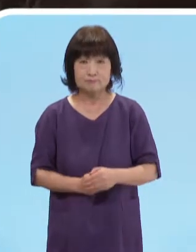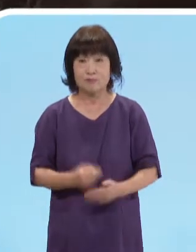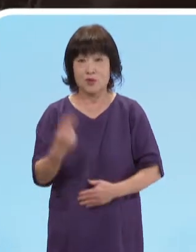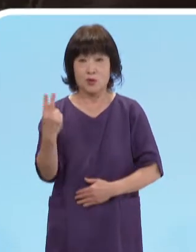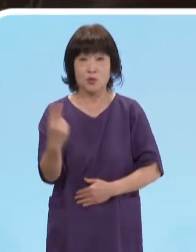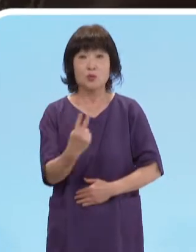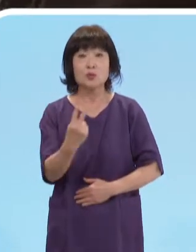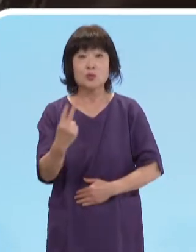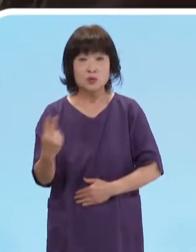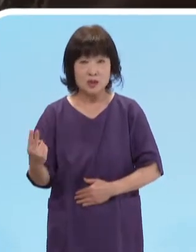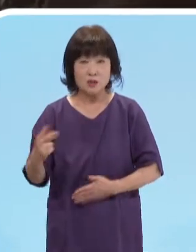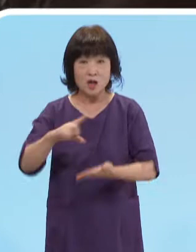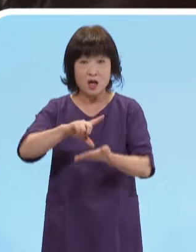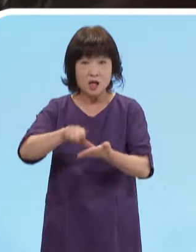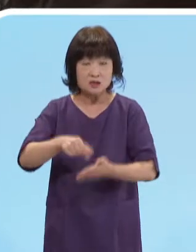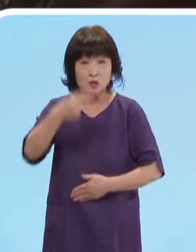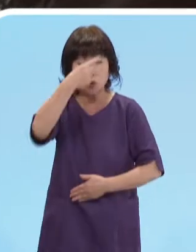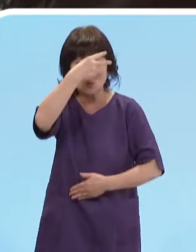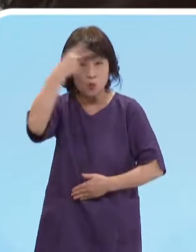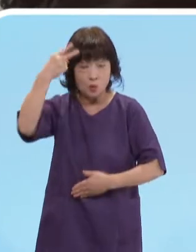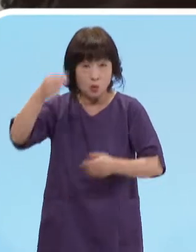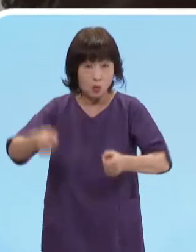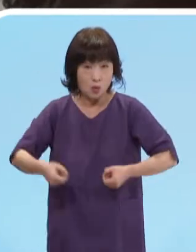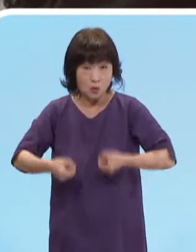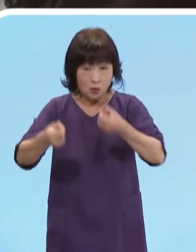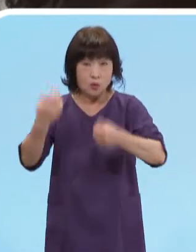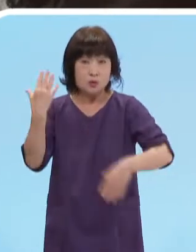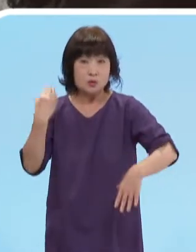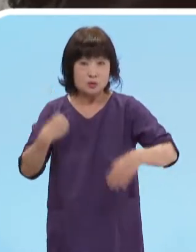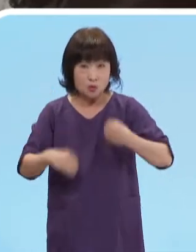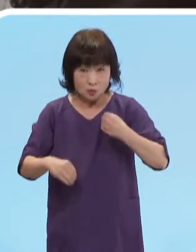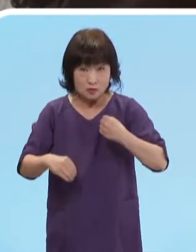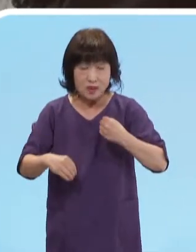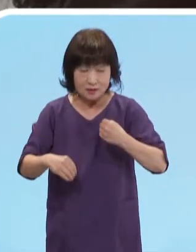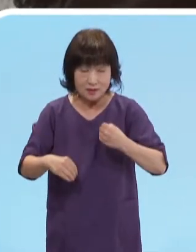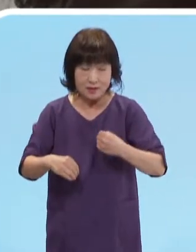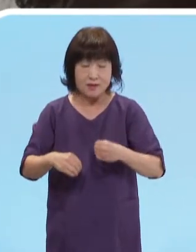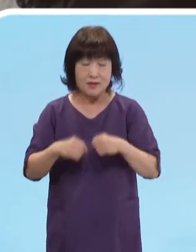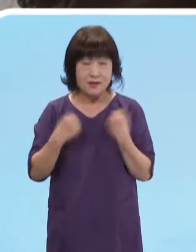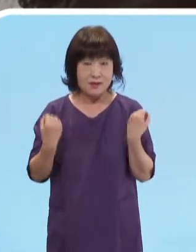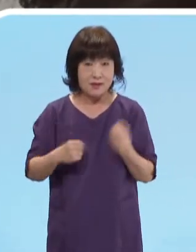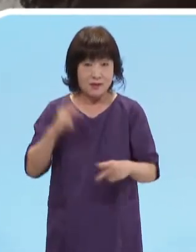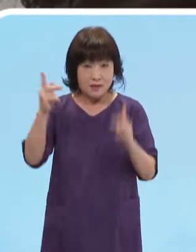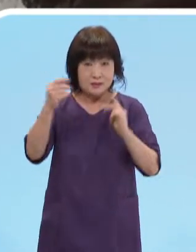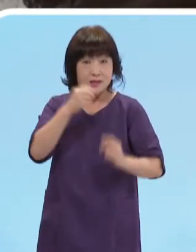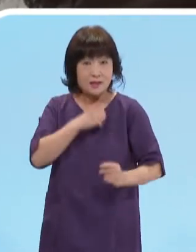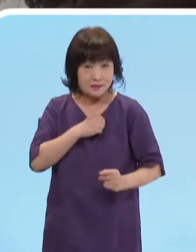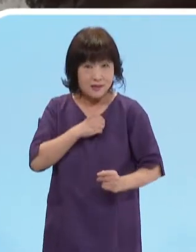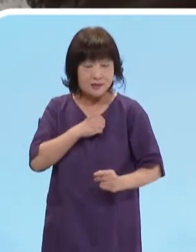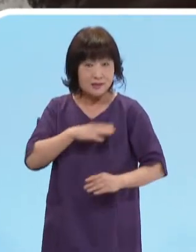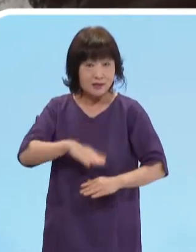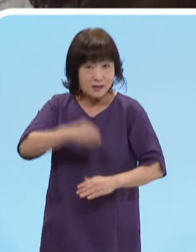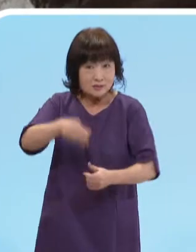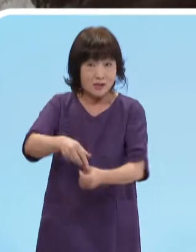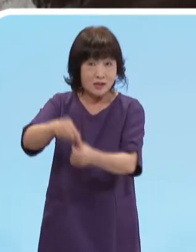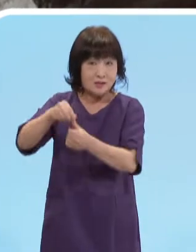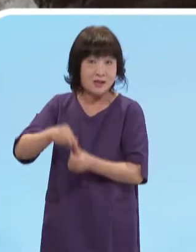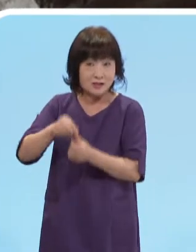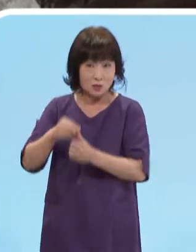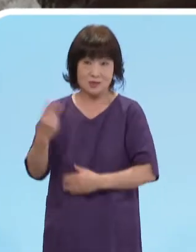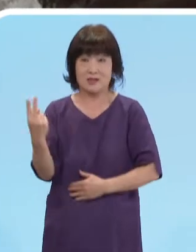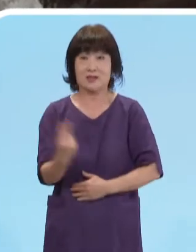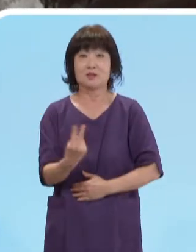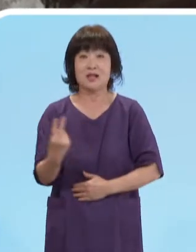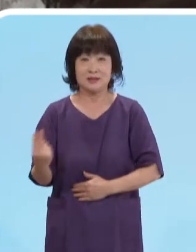藤村さんと中谷さんは地元高校の卒業生の正社員第1号、彩雲の若きパ